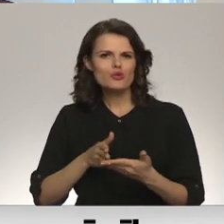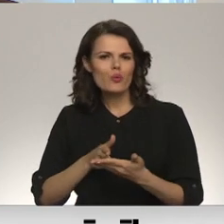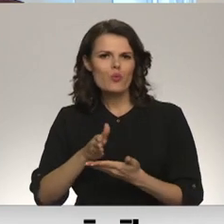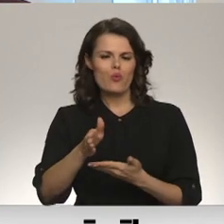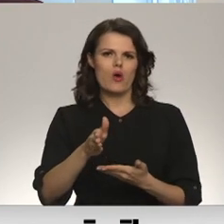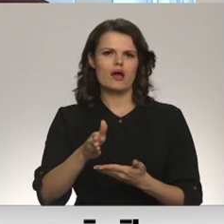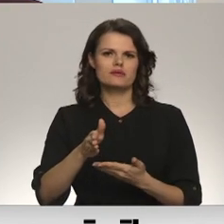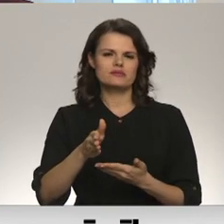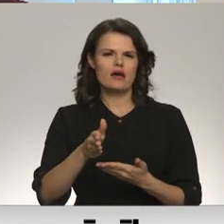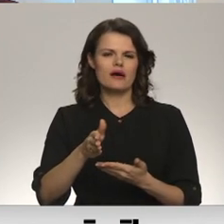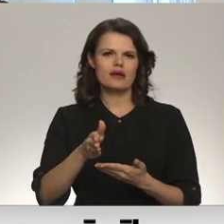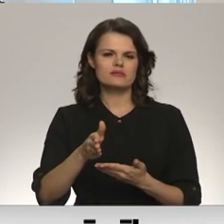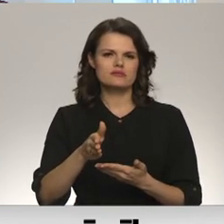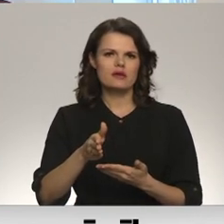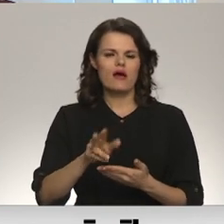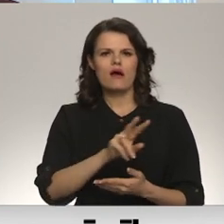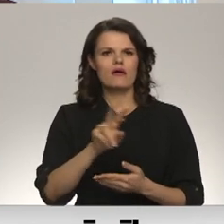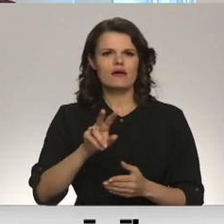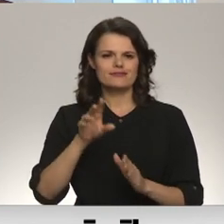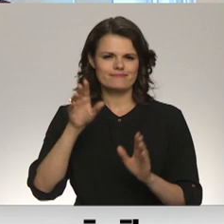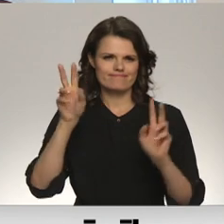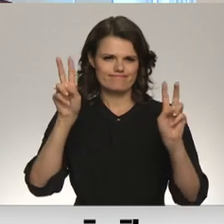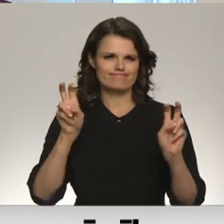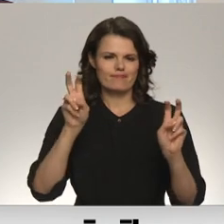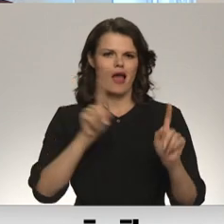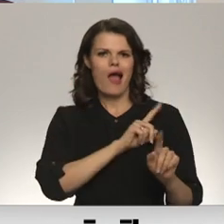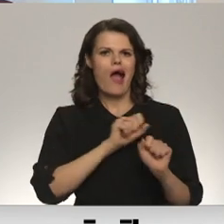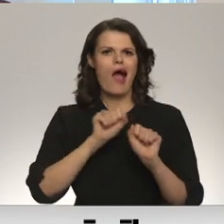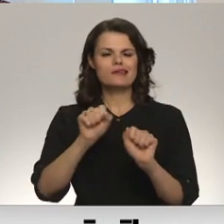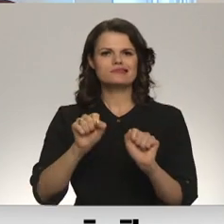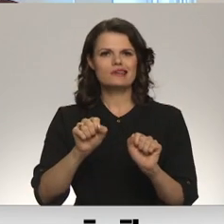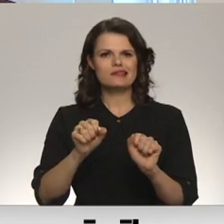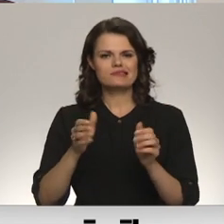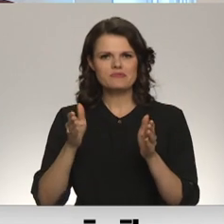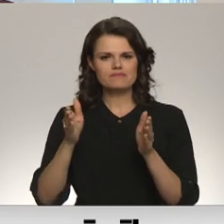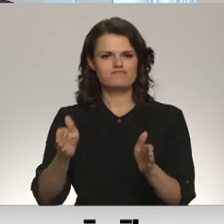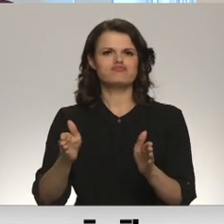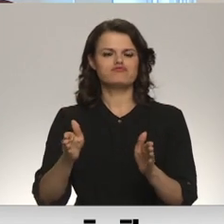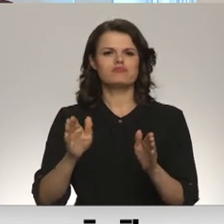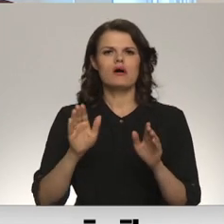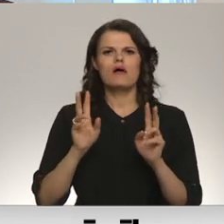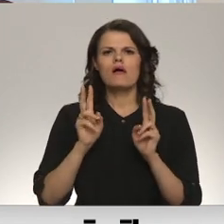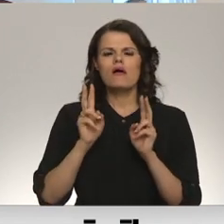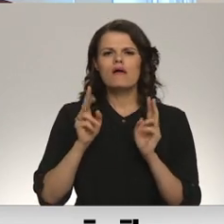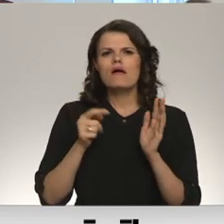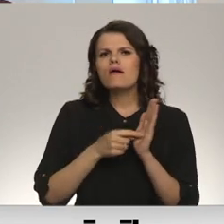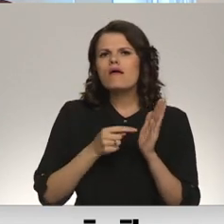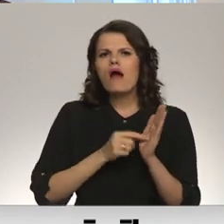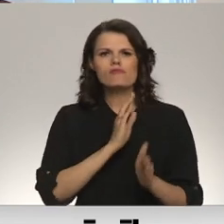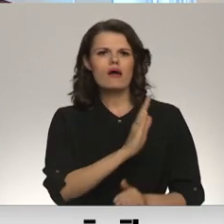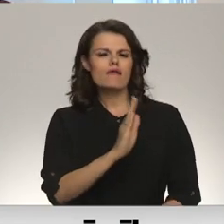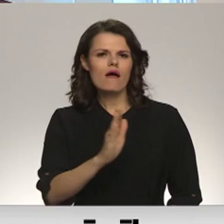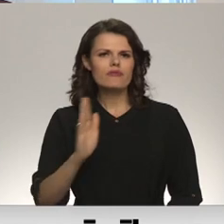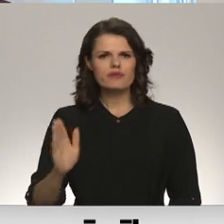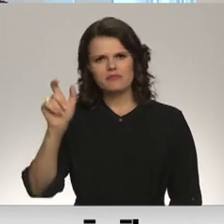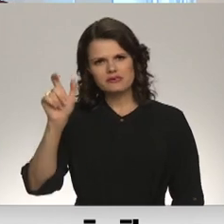jeb sektora, kas ir aizsardzības sektora mehānismiem, par to, kāda katram